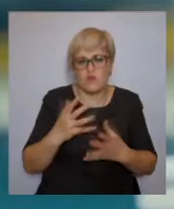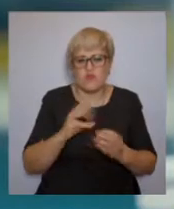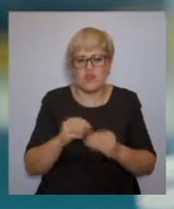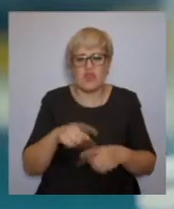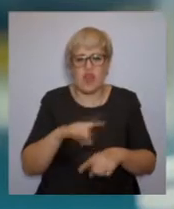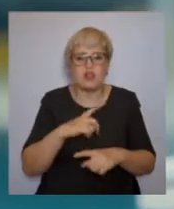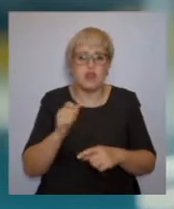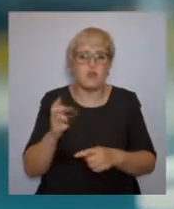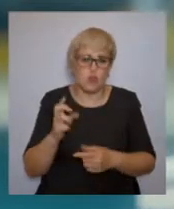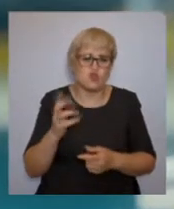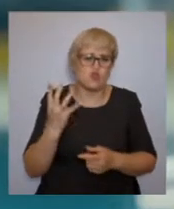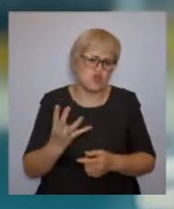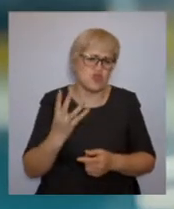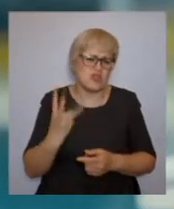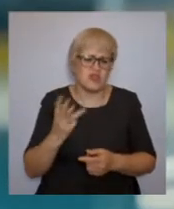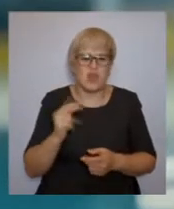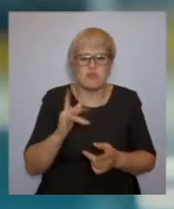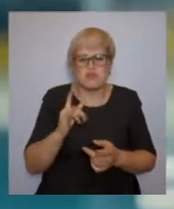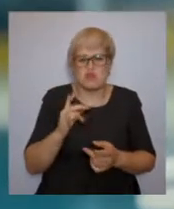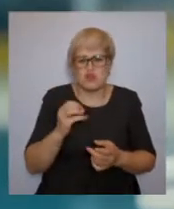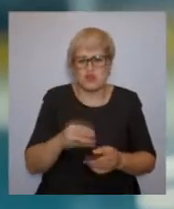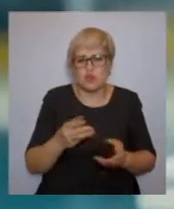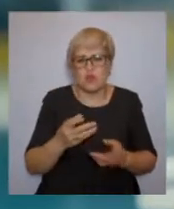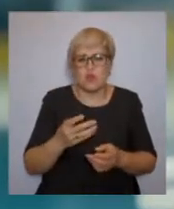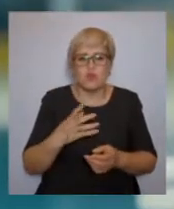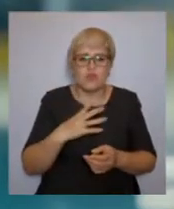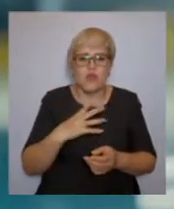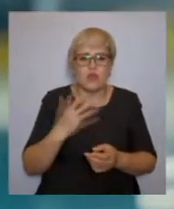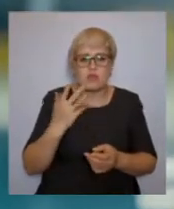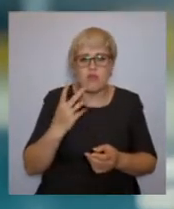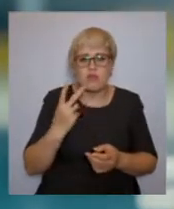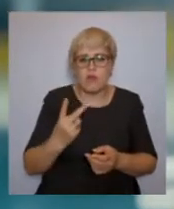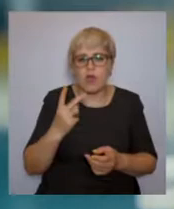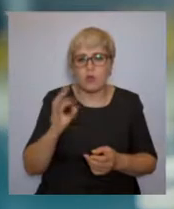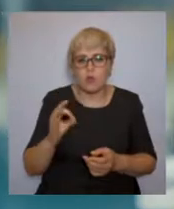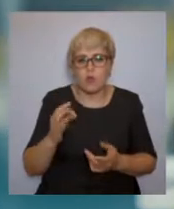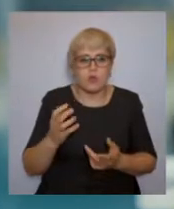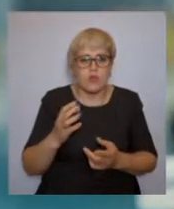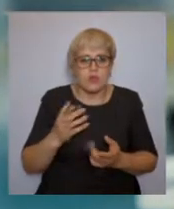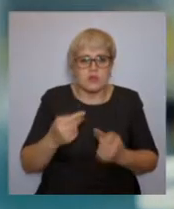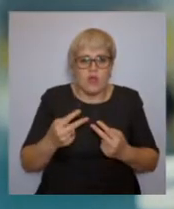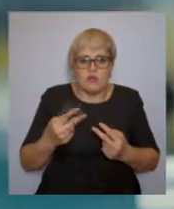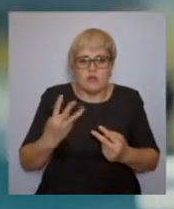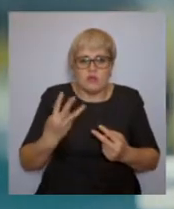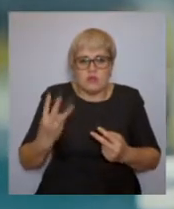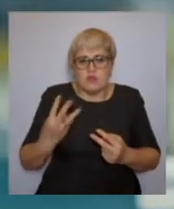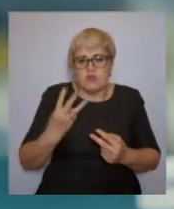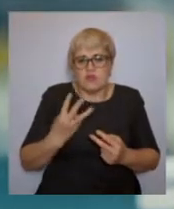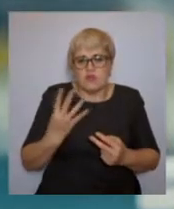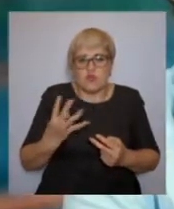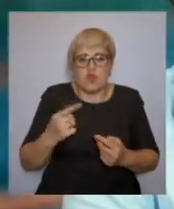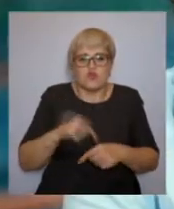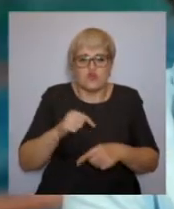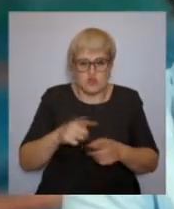когда они 20 повели мне сравняли 3343 да конечно населения